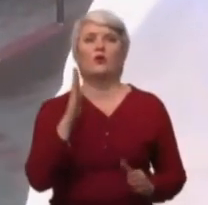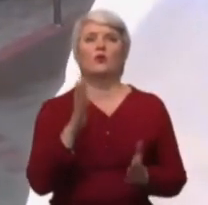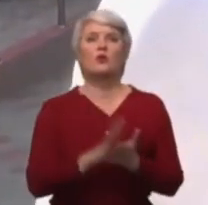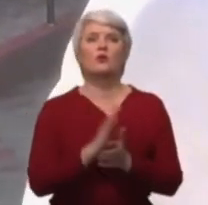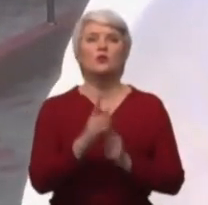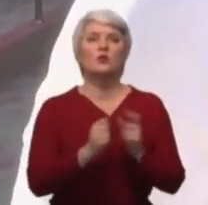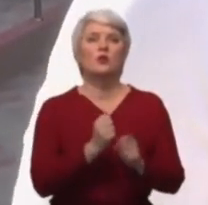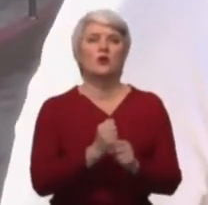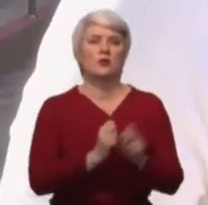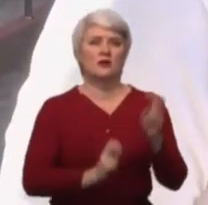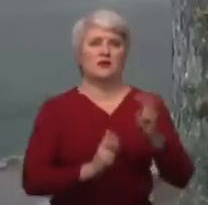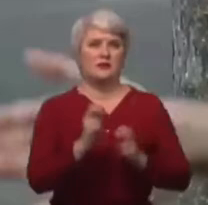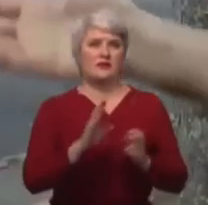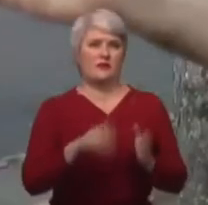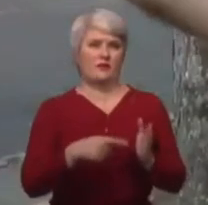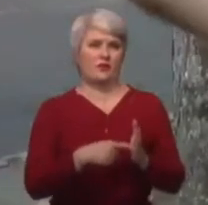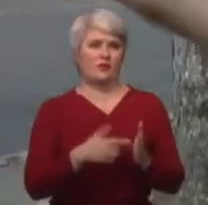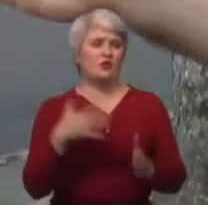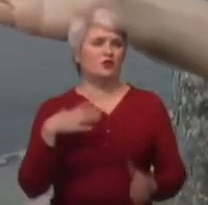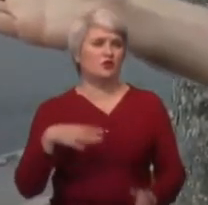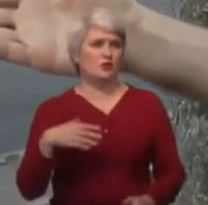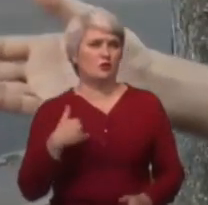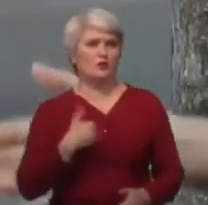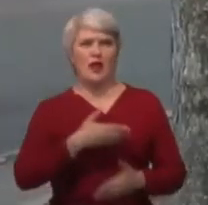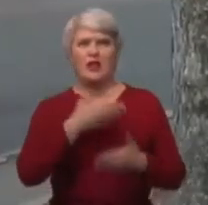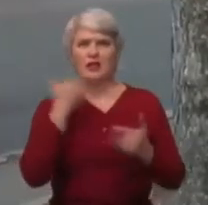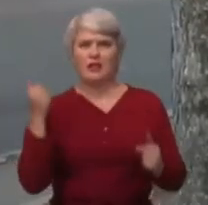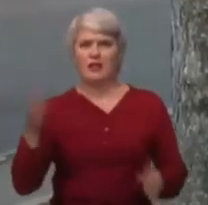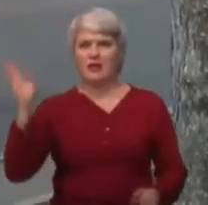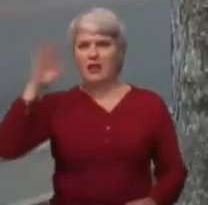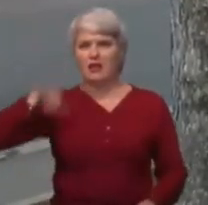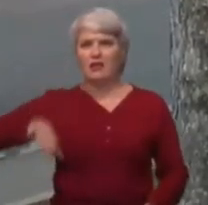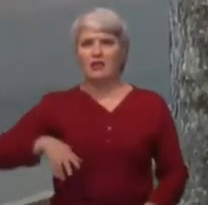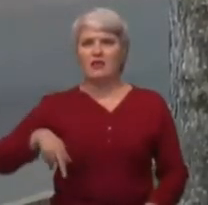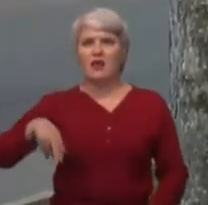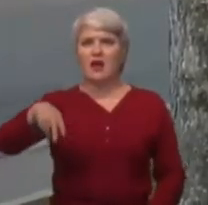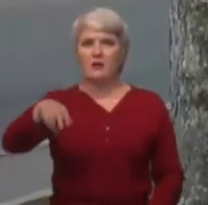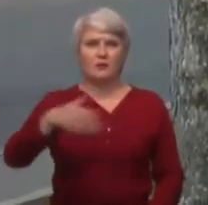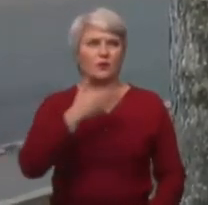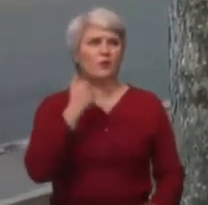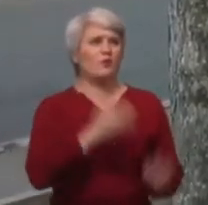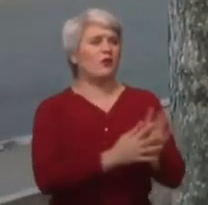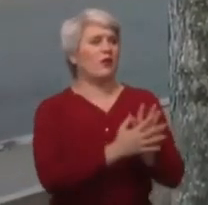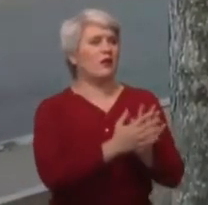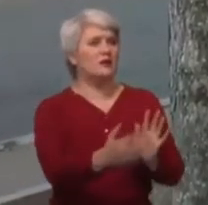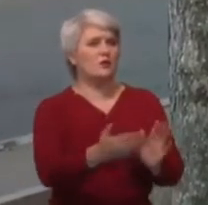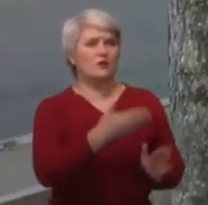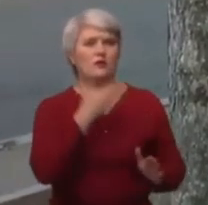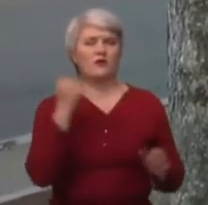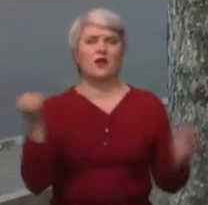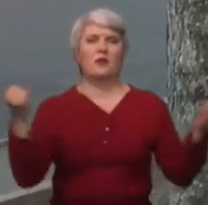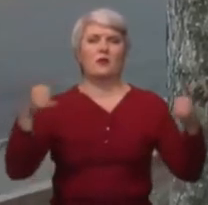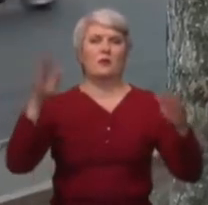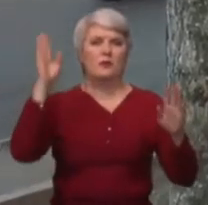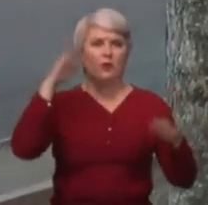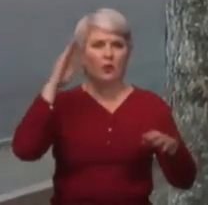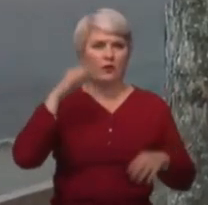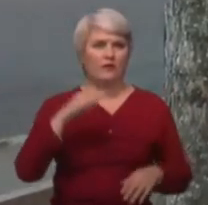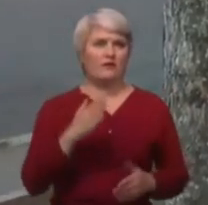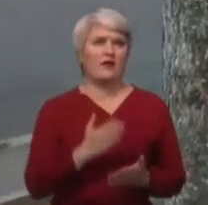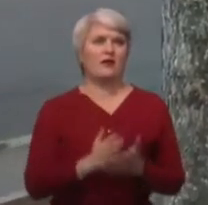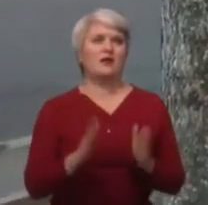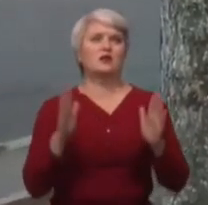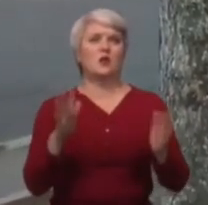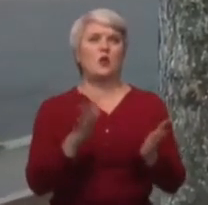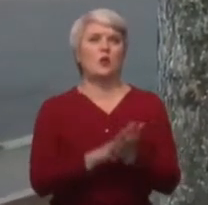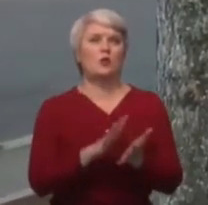мусороперерабатывающий завод в городе? Очень ждем. Почему у нас нет набережной? Почему у нас нет газонов? Почему в городе нет полива? Почему есть только